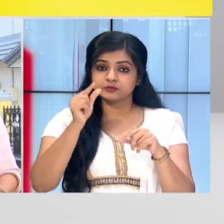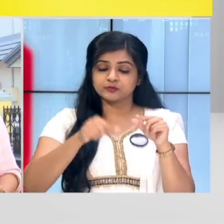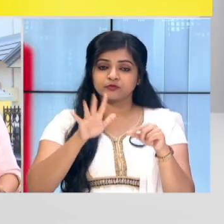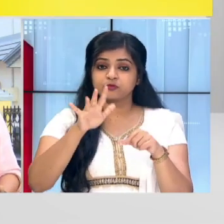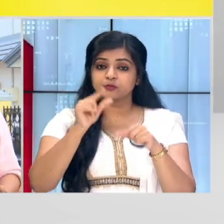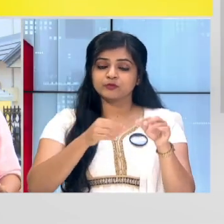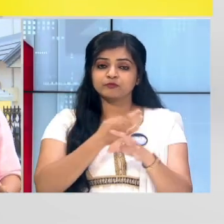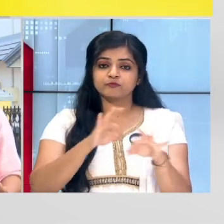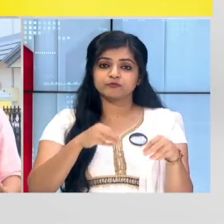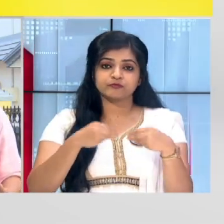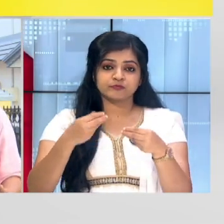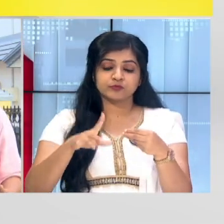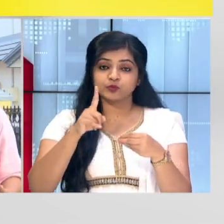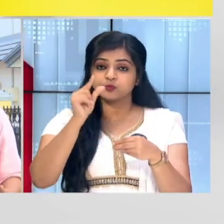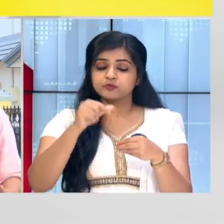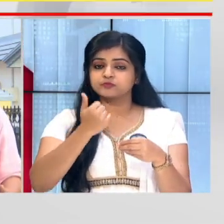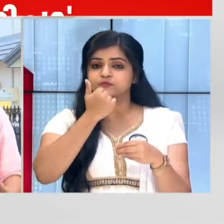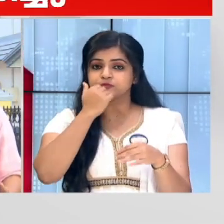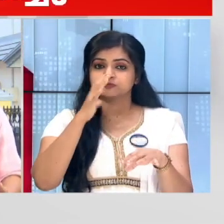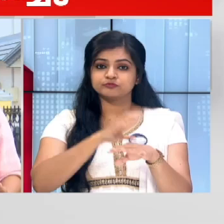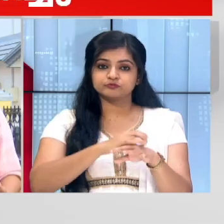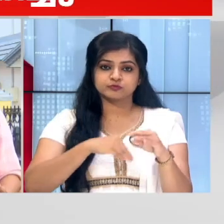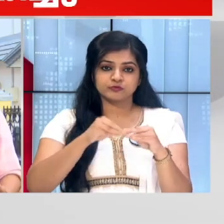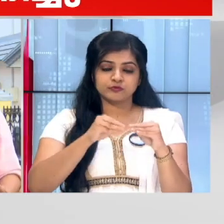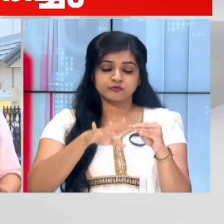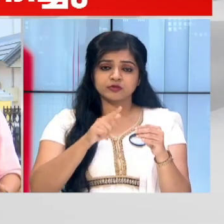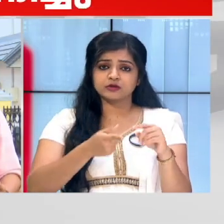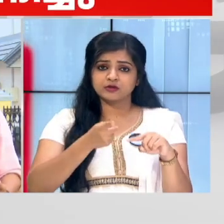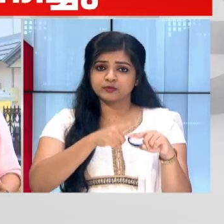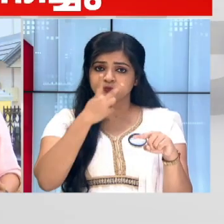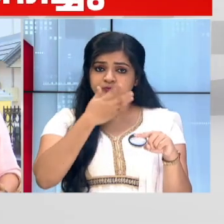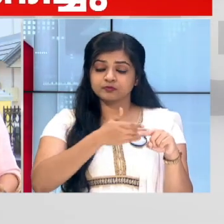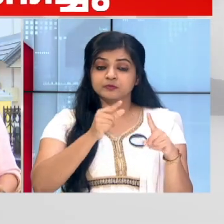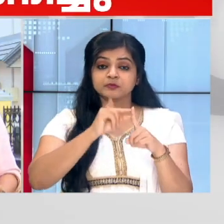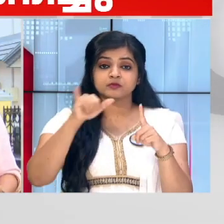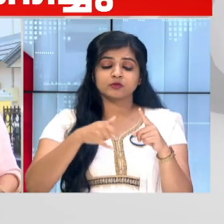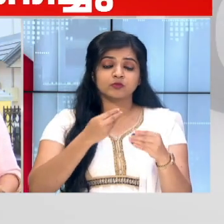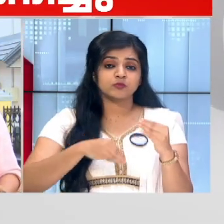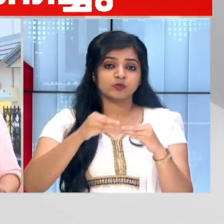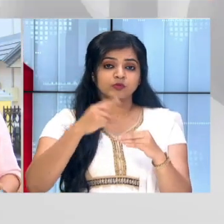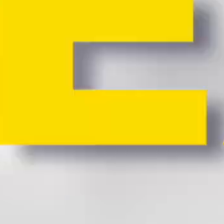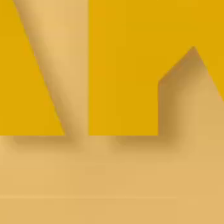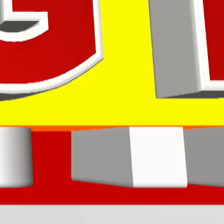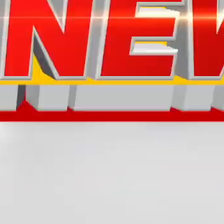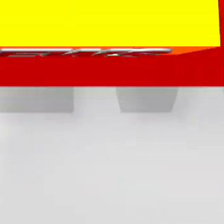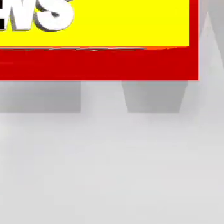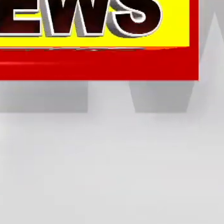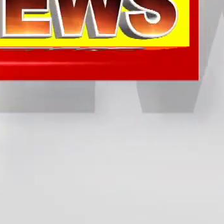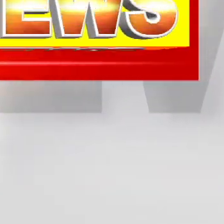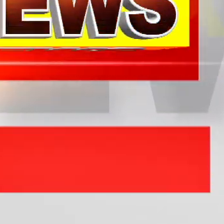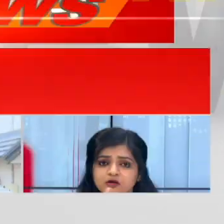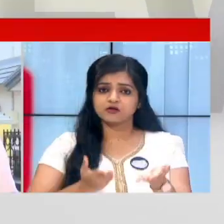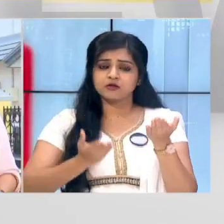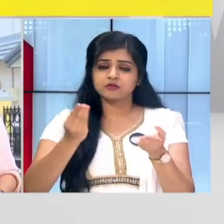വിട്ടയച്ചു. ഒരാളെ മാത്രമാണ് കുറ്റക്കാരനെന്ന് കണ്ടെത്തിയത്. ഈ കാര്യത്തിലാണ് P. ജയരാജൻ തുടർച്ചയായി വിമർശനങ്ങൾ ഉന്നയിക്കുന്നുണ്ട്. തനിക്ക് ഇക്കാര്യത്തിൽ നീതി